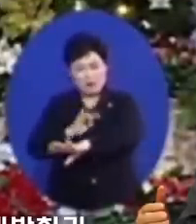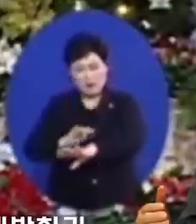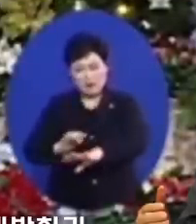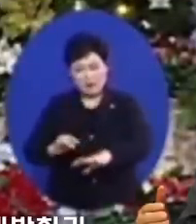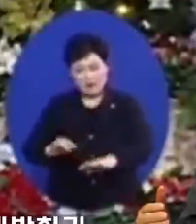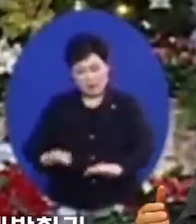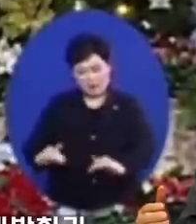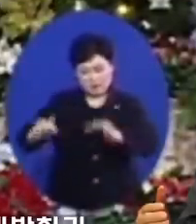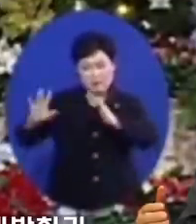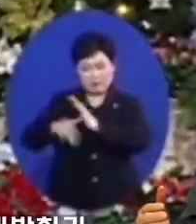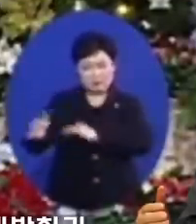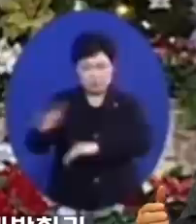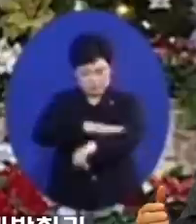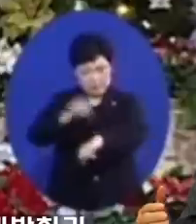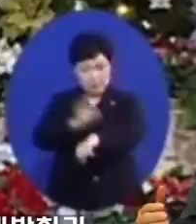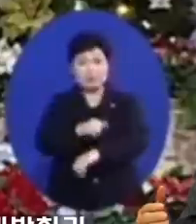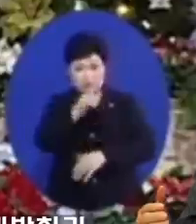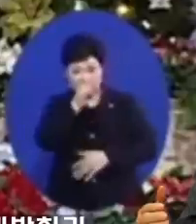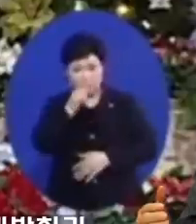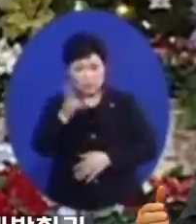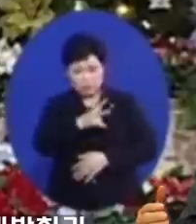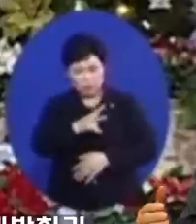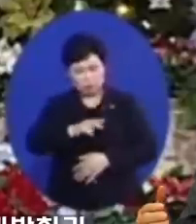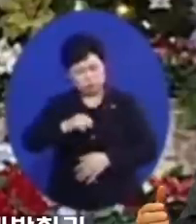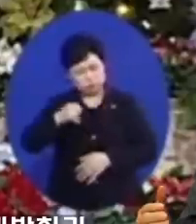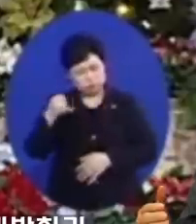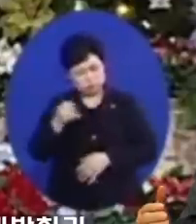있어요. 또 못하는 일도